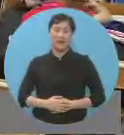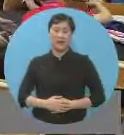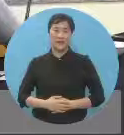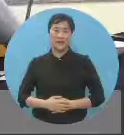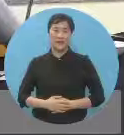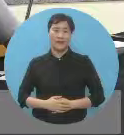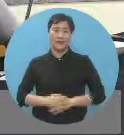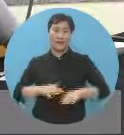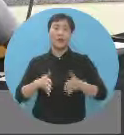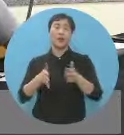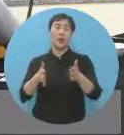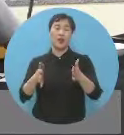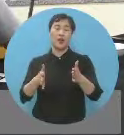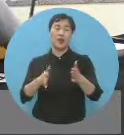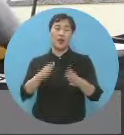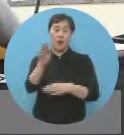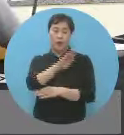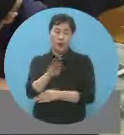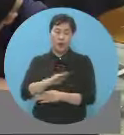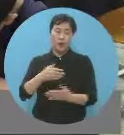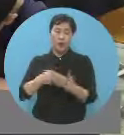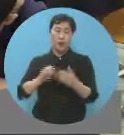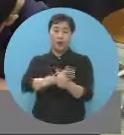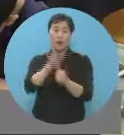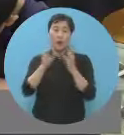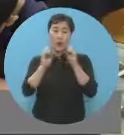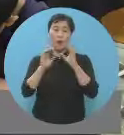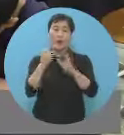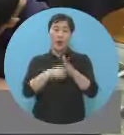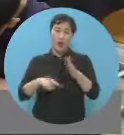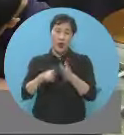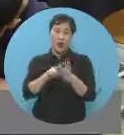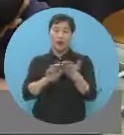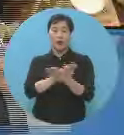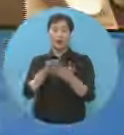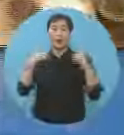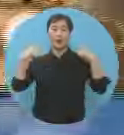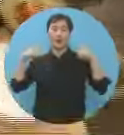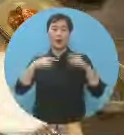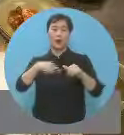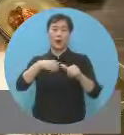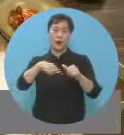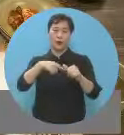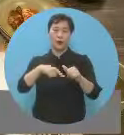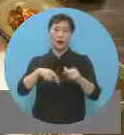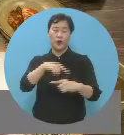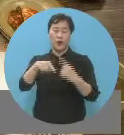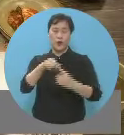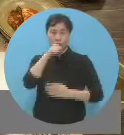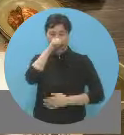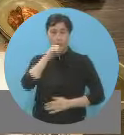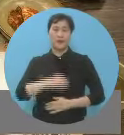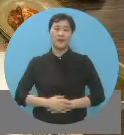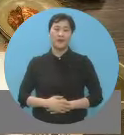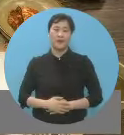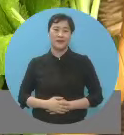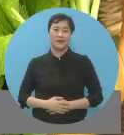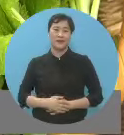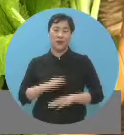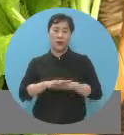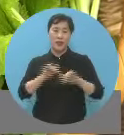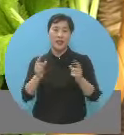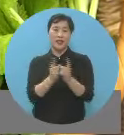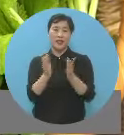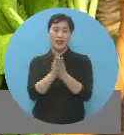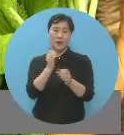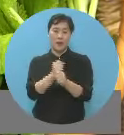전라남도가 수묵 비엔날레를 홍보하기 위해 수묵 놀이교실을 운영해 좋은 반응을 얻고 있습니다. 농민이 직접 생산한 믿을 수